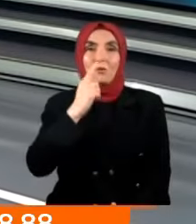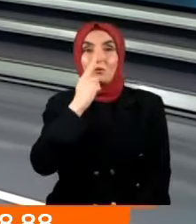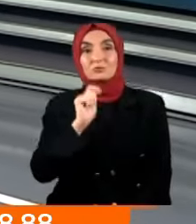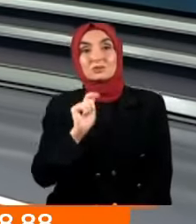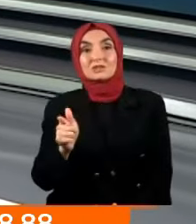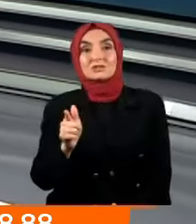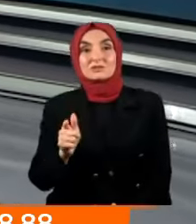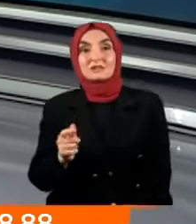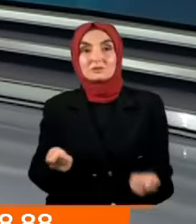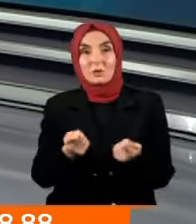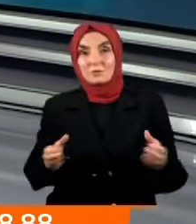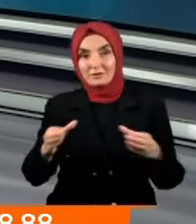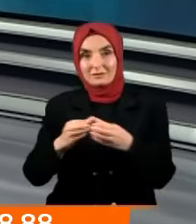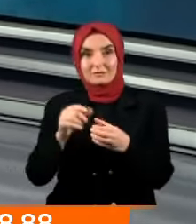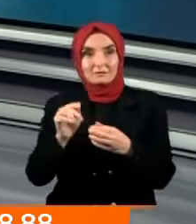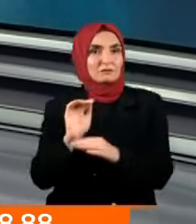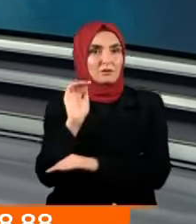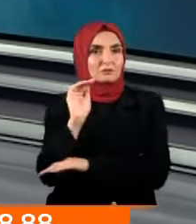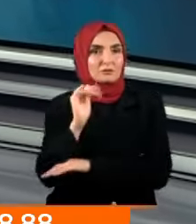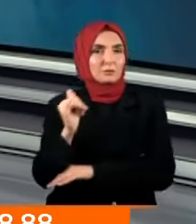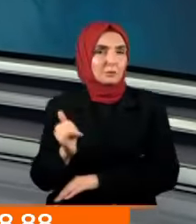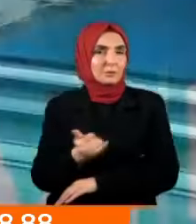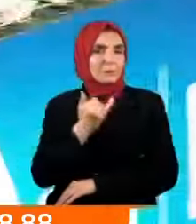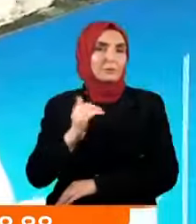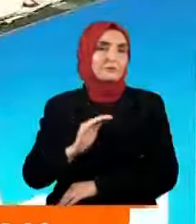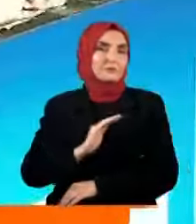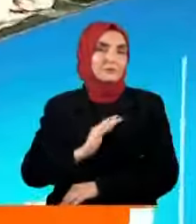yaşananlarsa deprem etkisi yarattı.